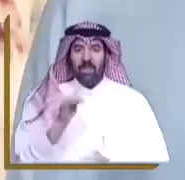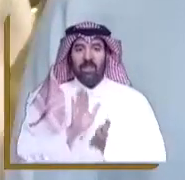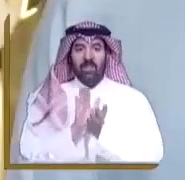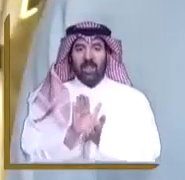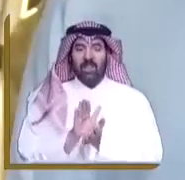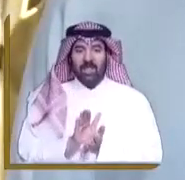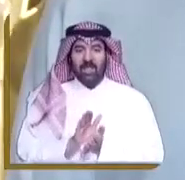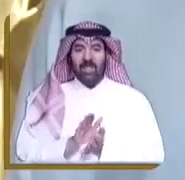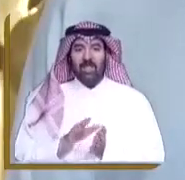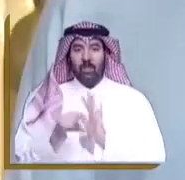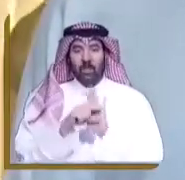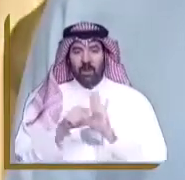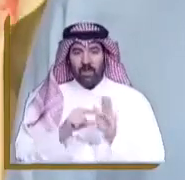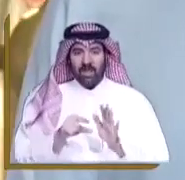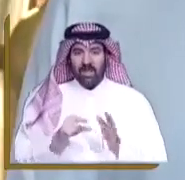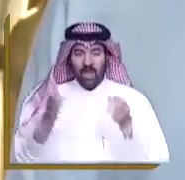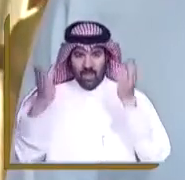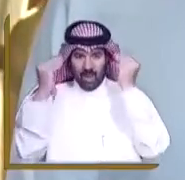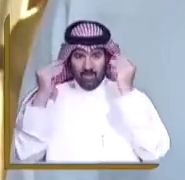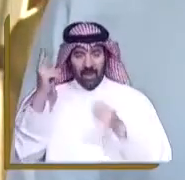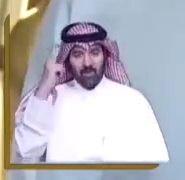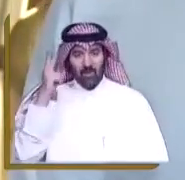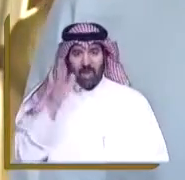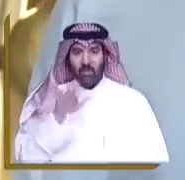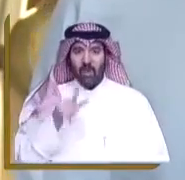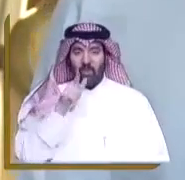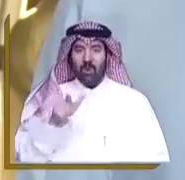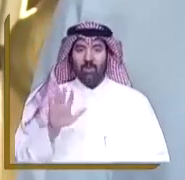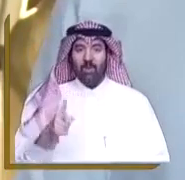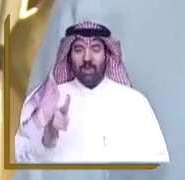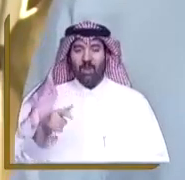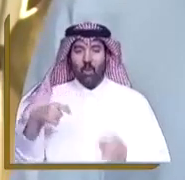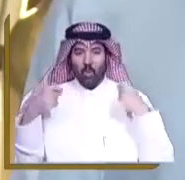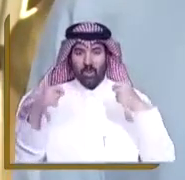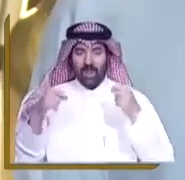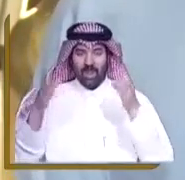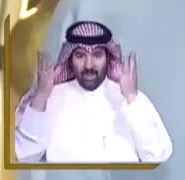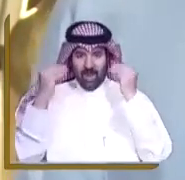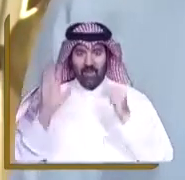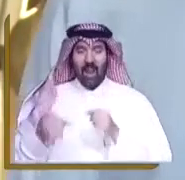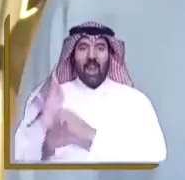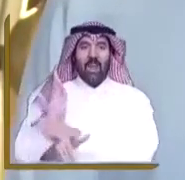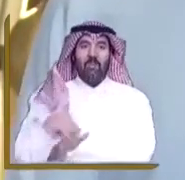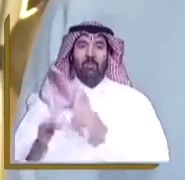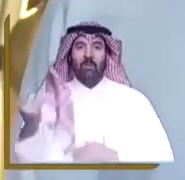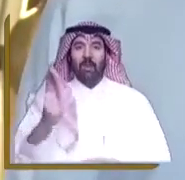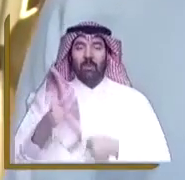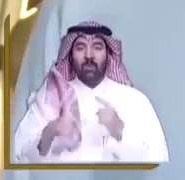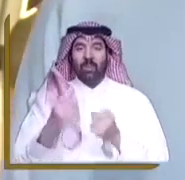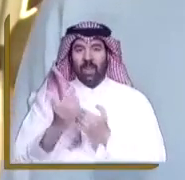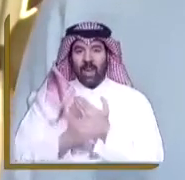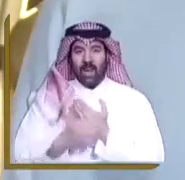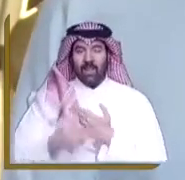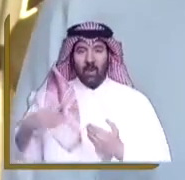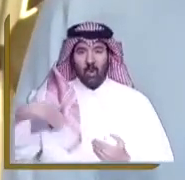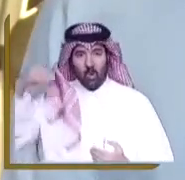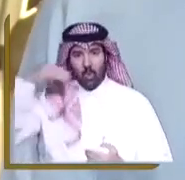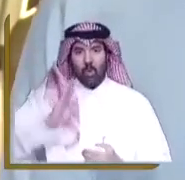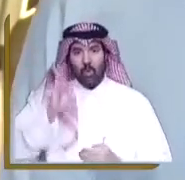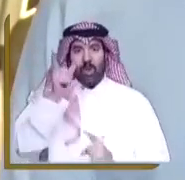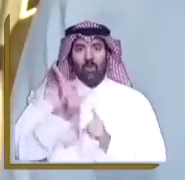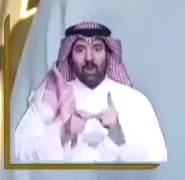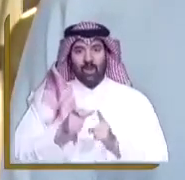أو مبادرة الجوائز الثقافية الوطنية التي تقيمها وزارة الثقافة برعاية كريمة من سمو